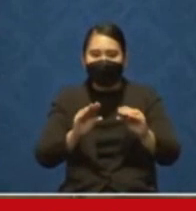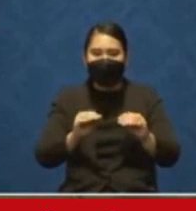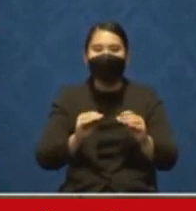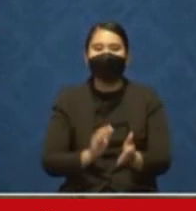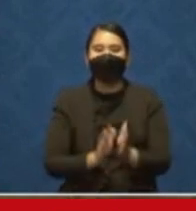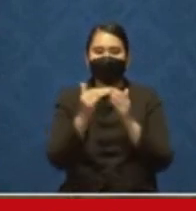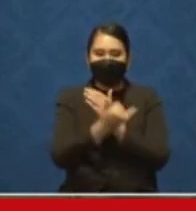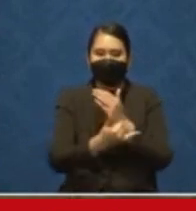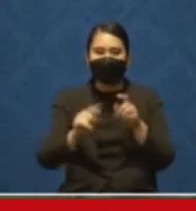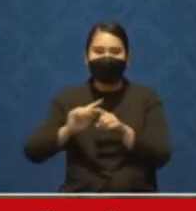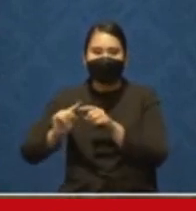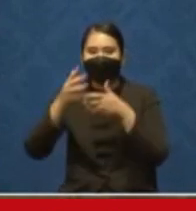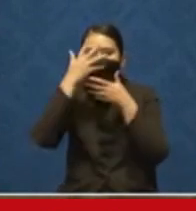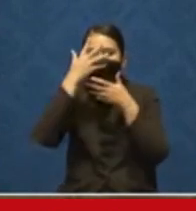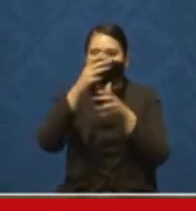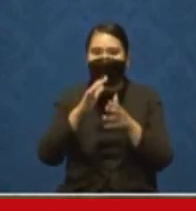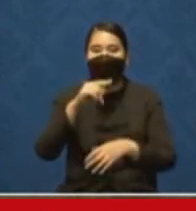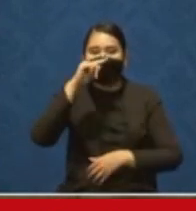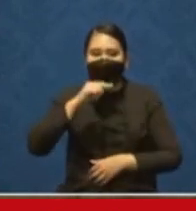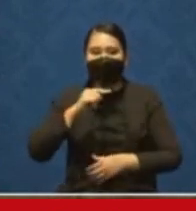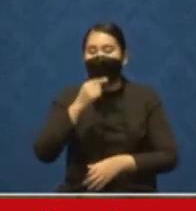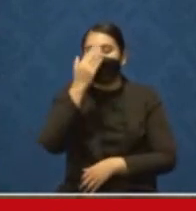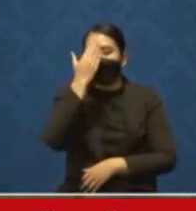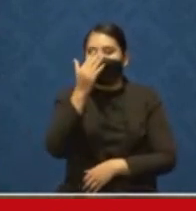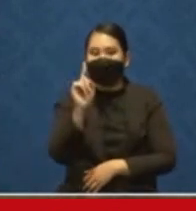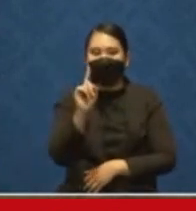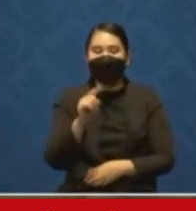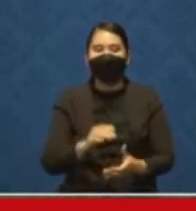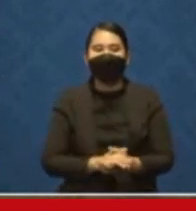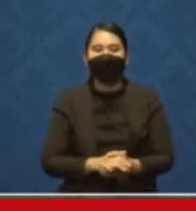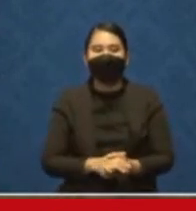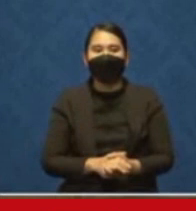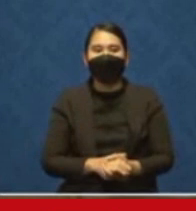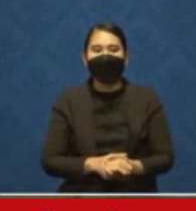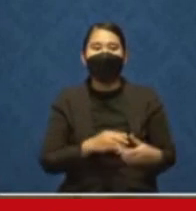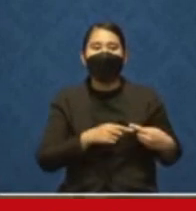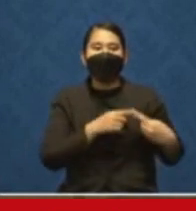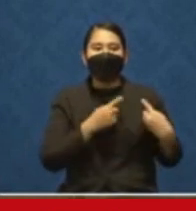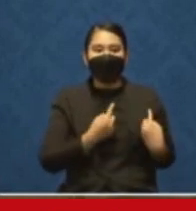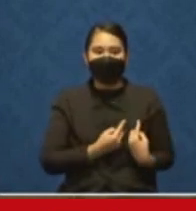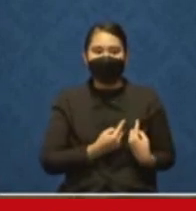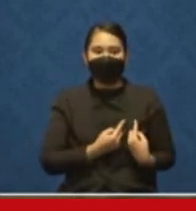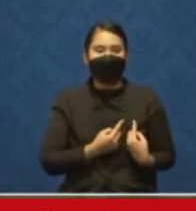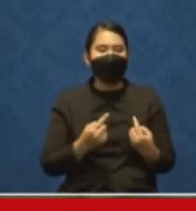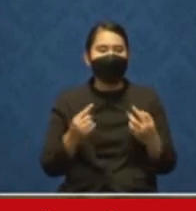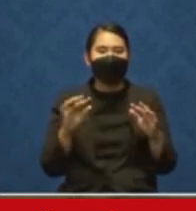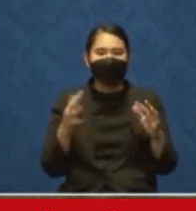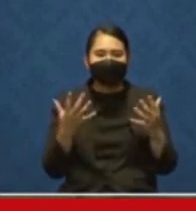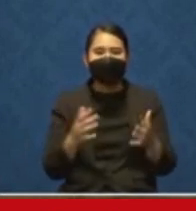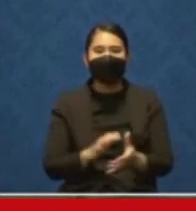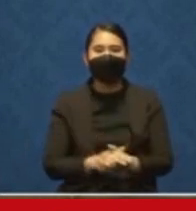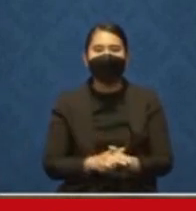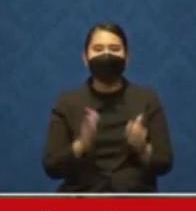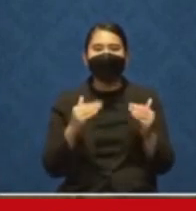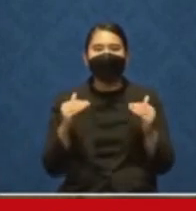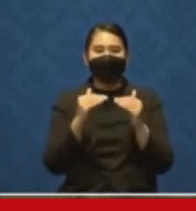หมอนะปภาดานี้ตอนถึงบอกว่าไปไหนคนไม่ครบนี่ก็กำลังเกียรติหน่อย